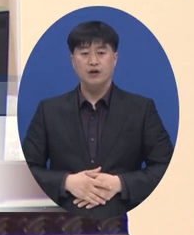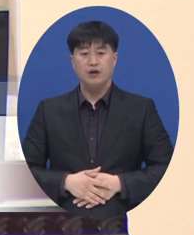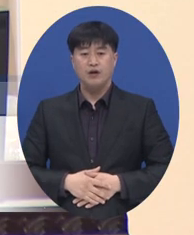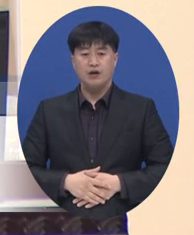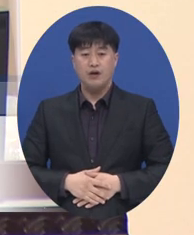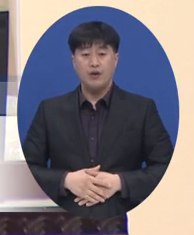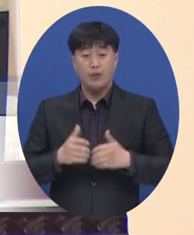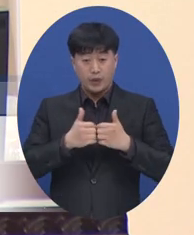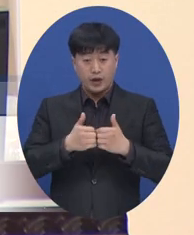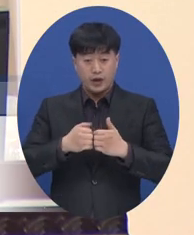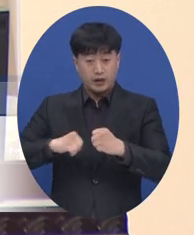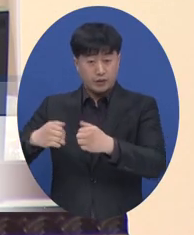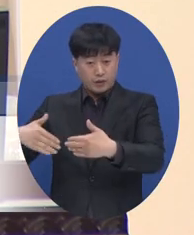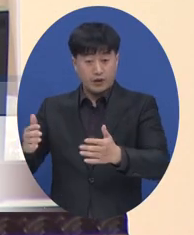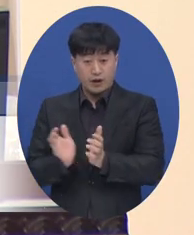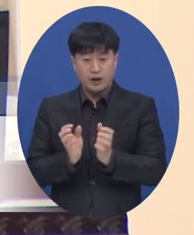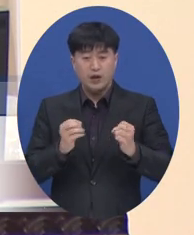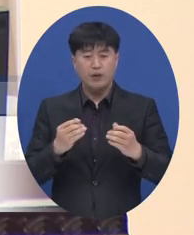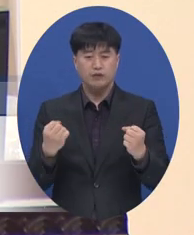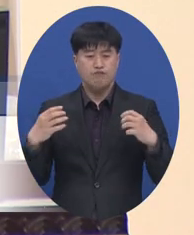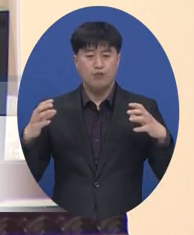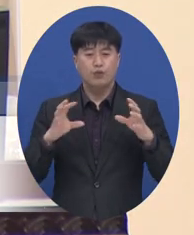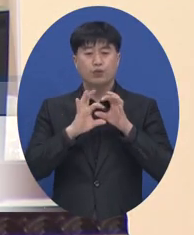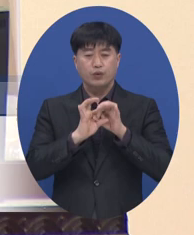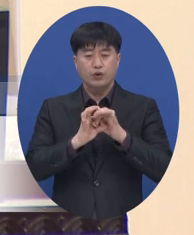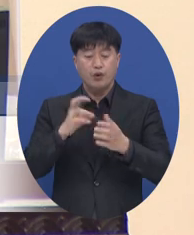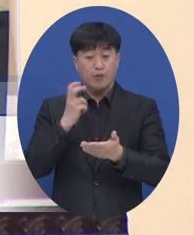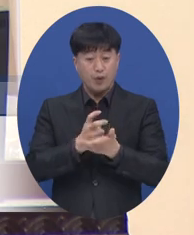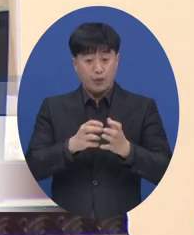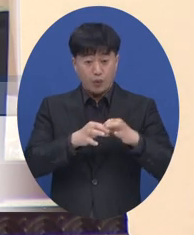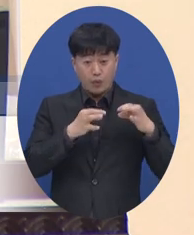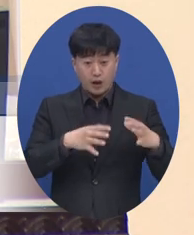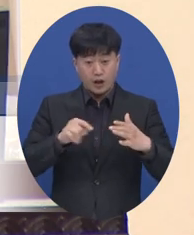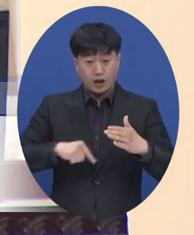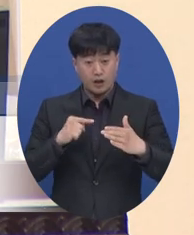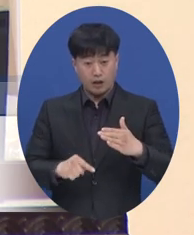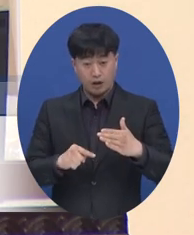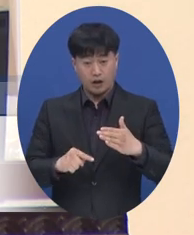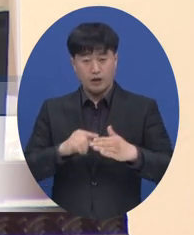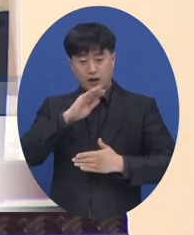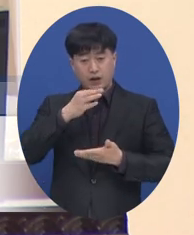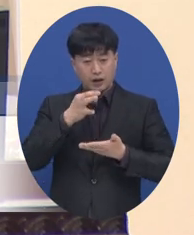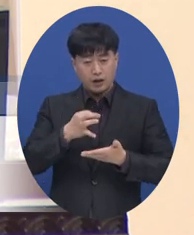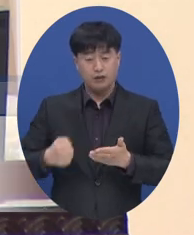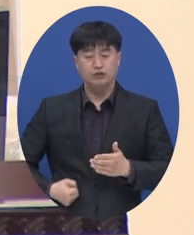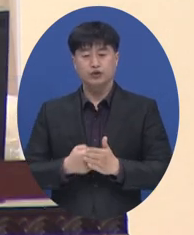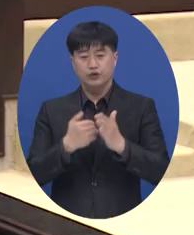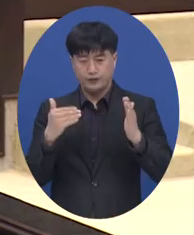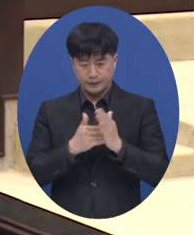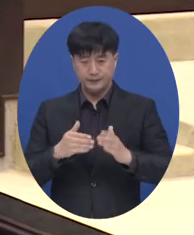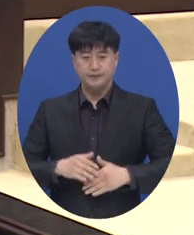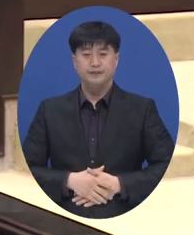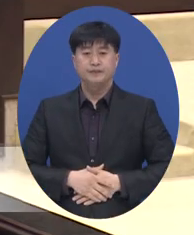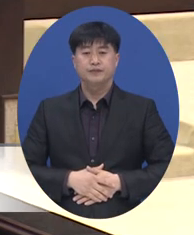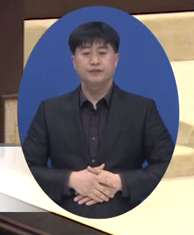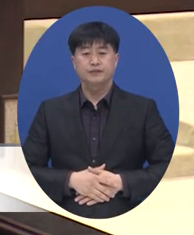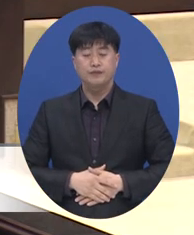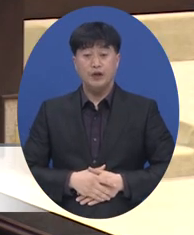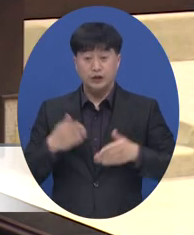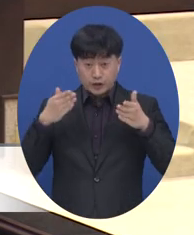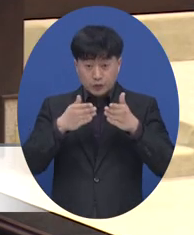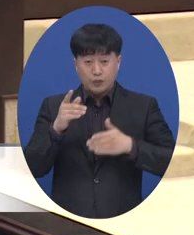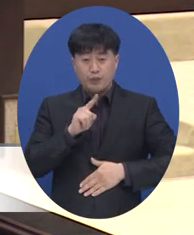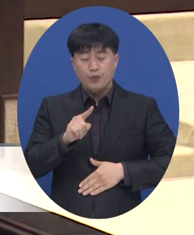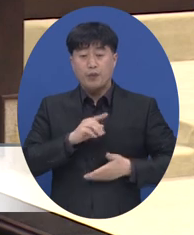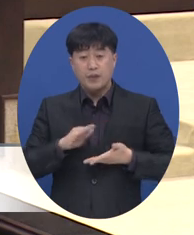의회와 집행부 간의 대화와 협력을 통해 법정 기관 내 예산안을 의결하였습니다. 눈에 띄는